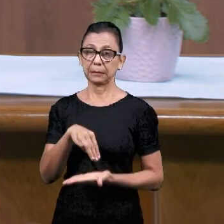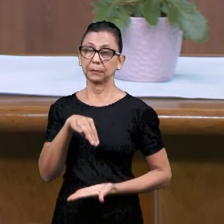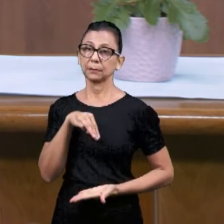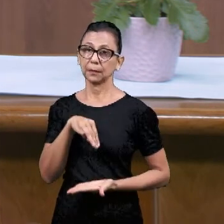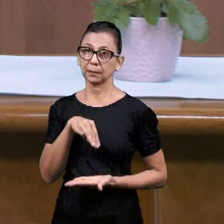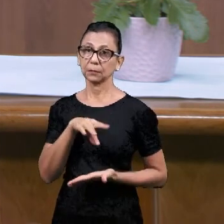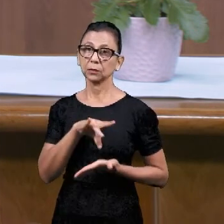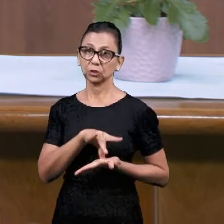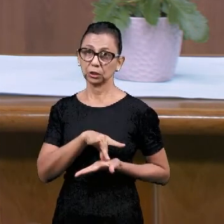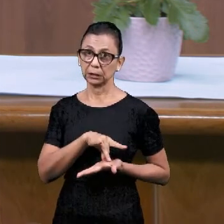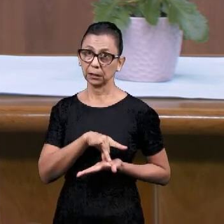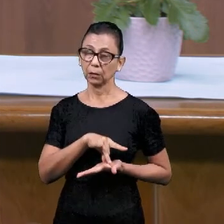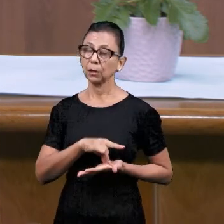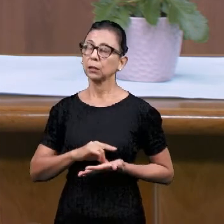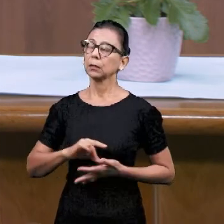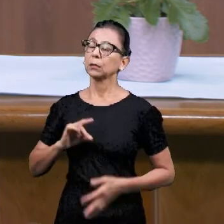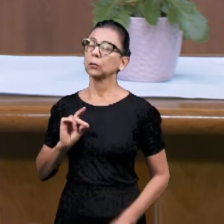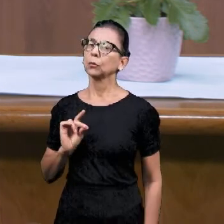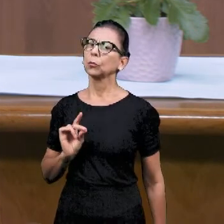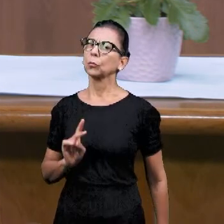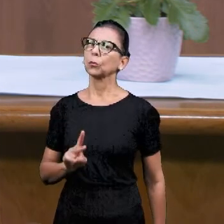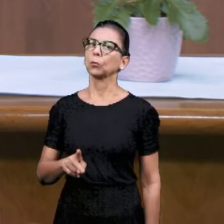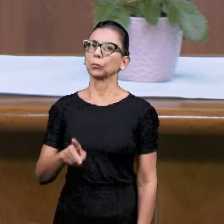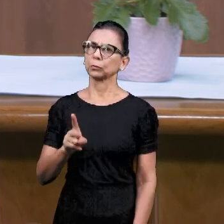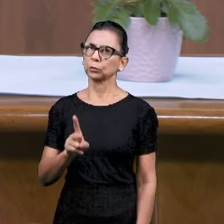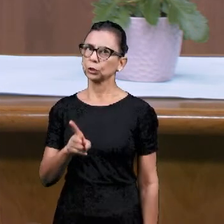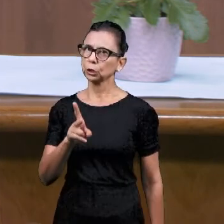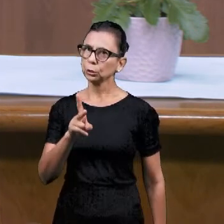Maranatha, elle continue malgré,